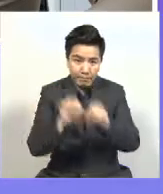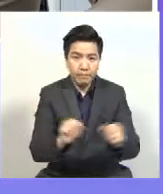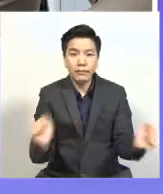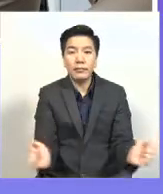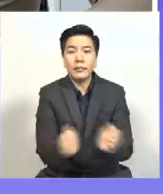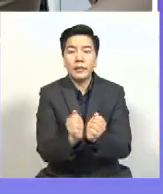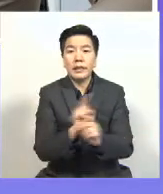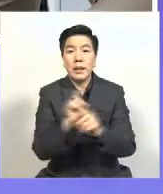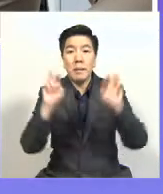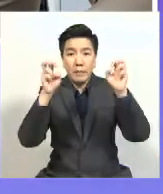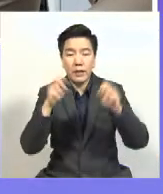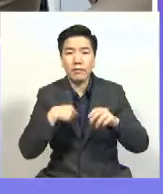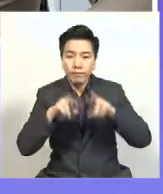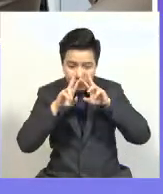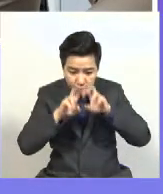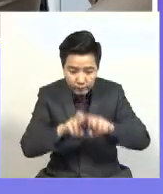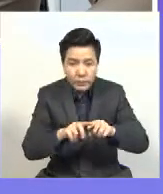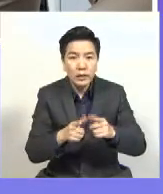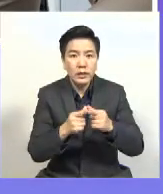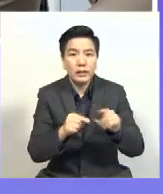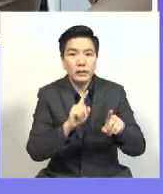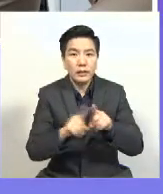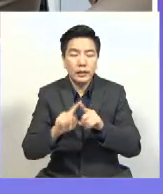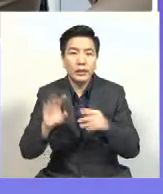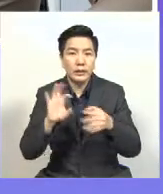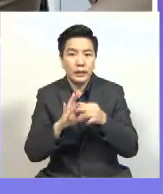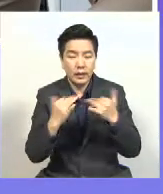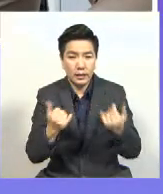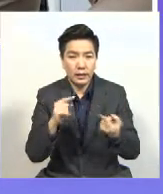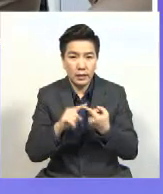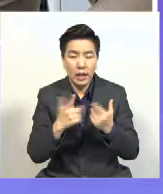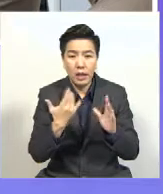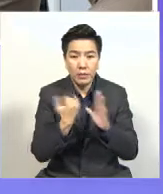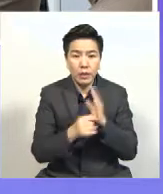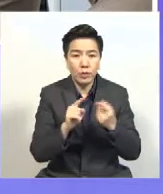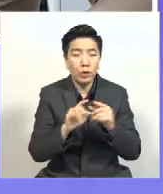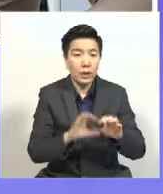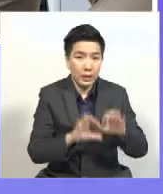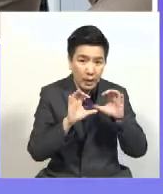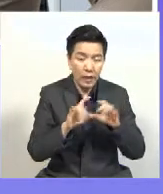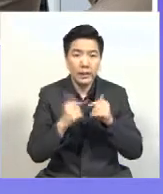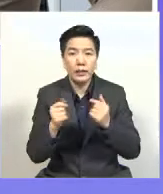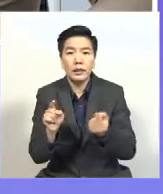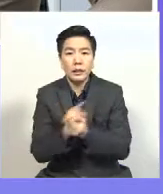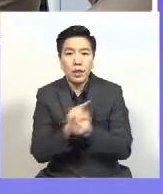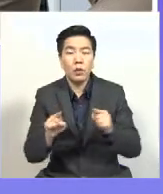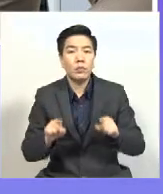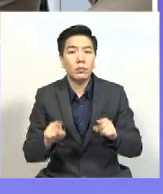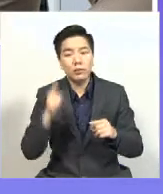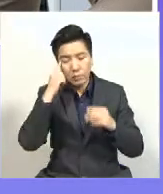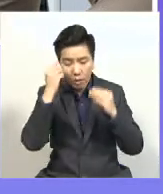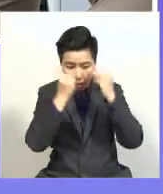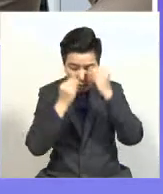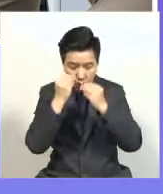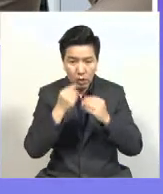สอบสวนเนี่ยก็แล้วแต่กรณีครับก็ถ้าเป็นความผิดที่เป็นความผิดต่อรัฐนะครับทำให้สังคมสับสนตื่นตระหน